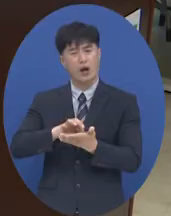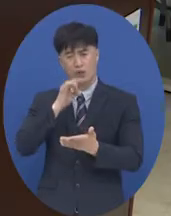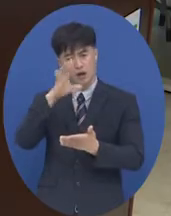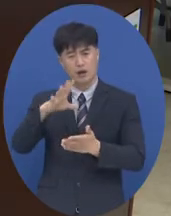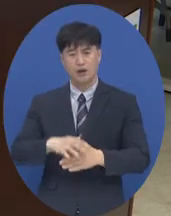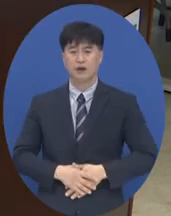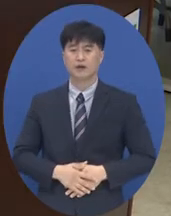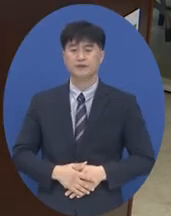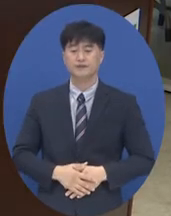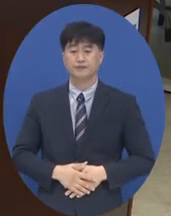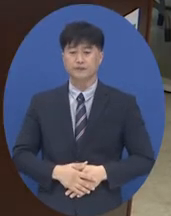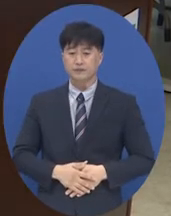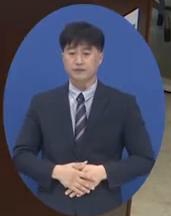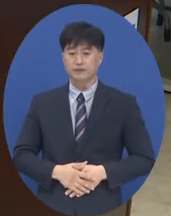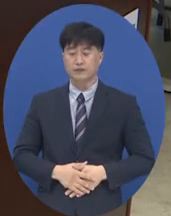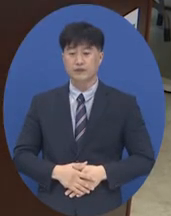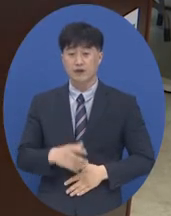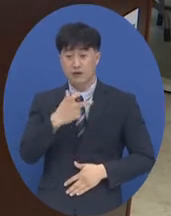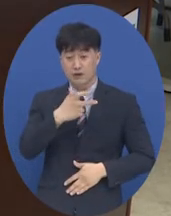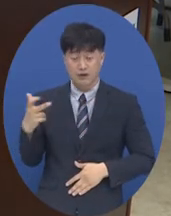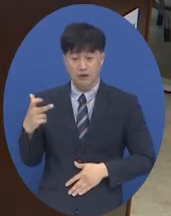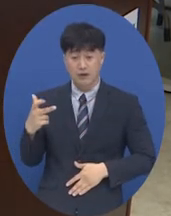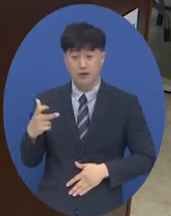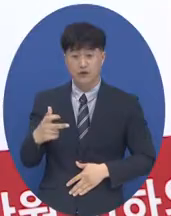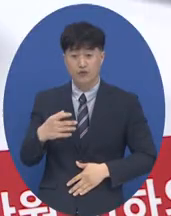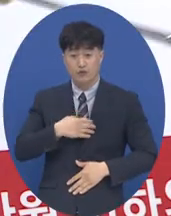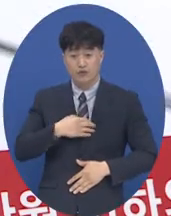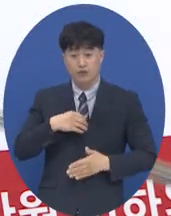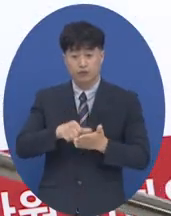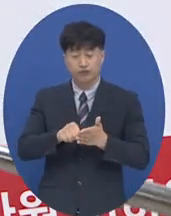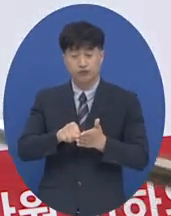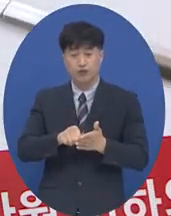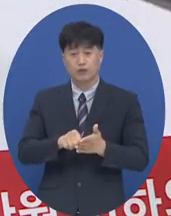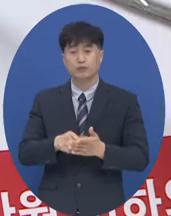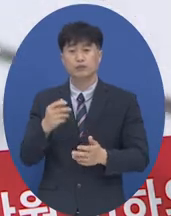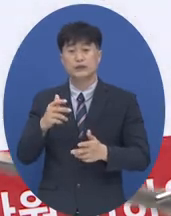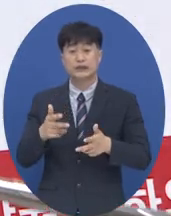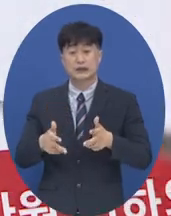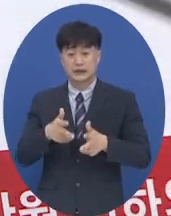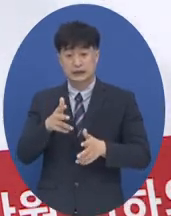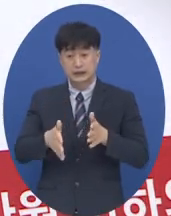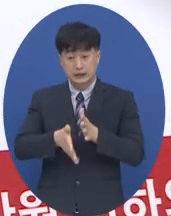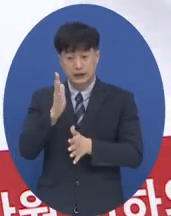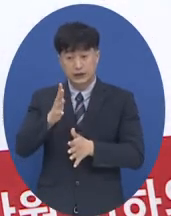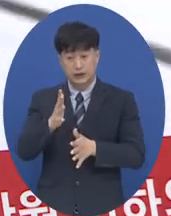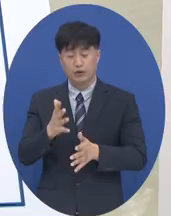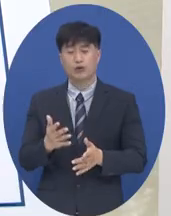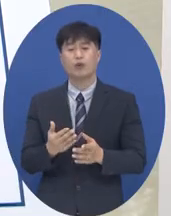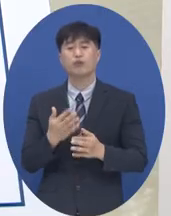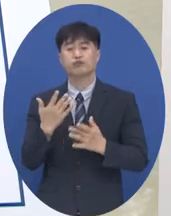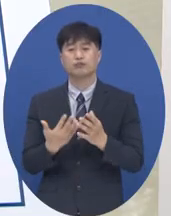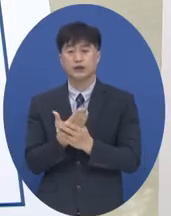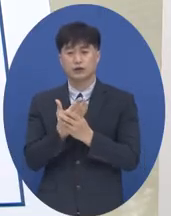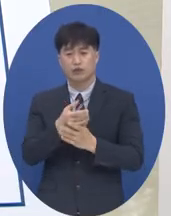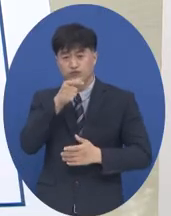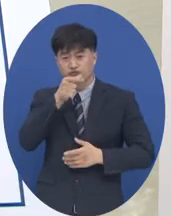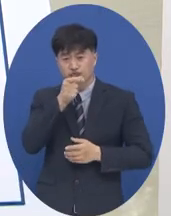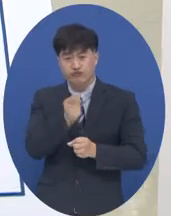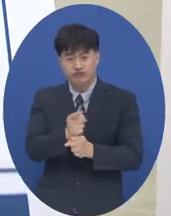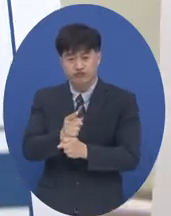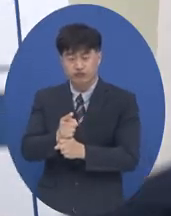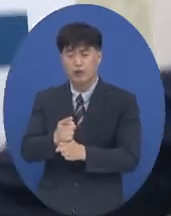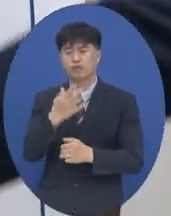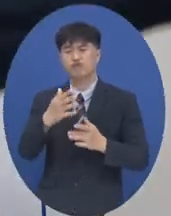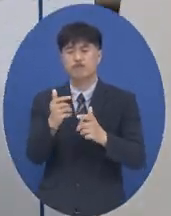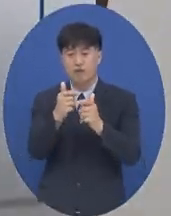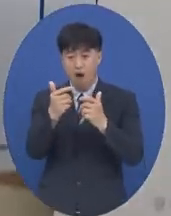있겠어요? 대량 위험물 취급시설에서 불이 났을 때 물로 소화를 할 경우 오히려 화재가 더 커질 수